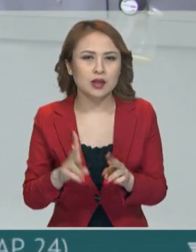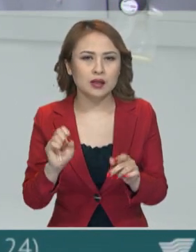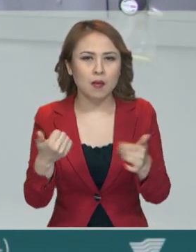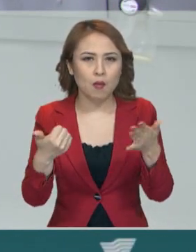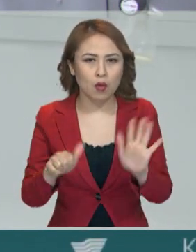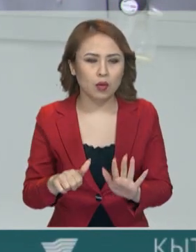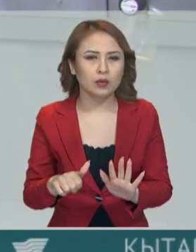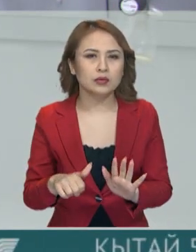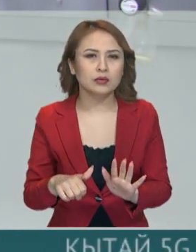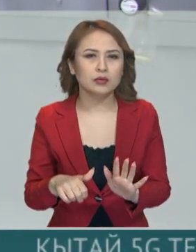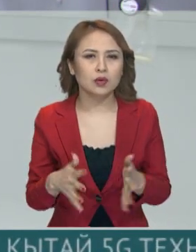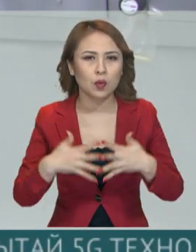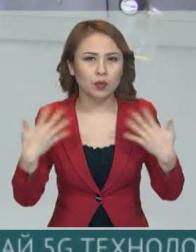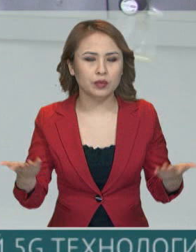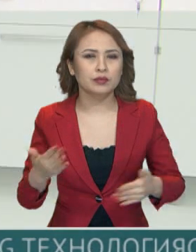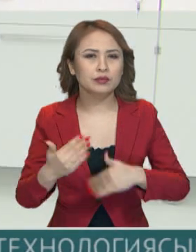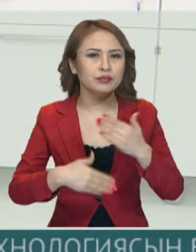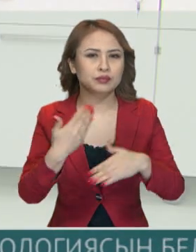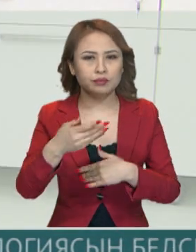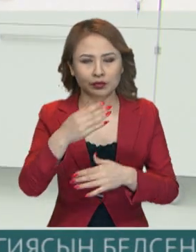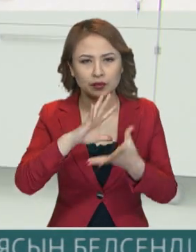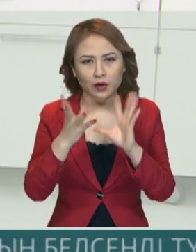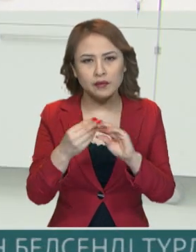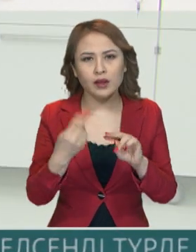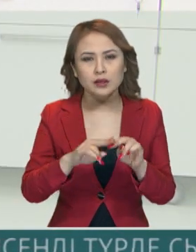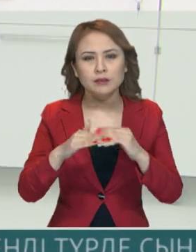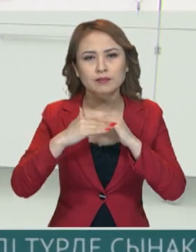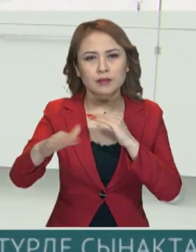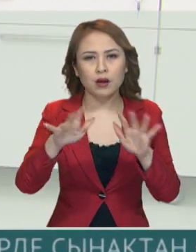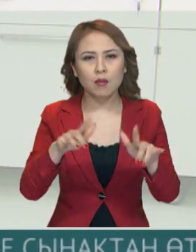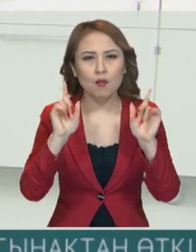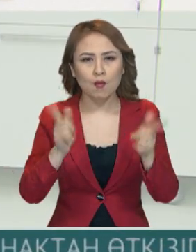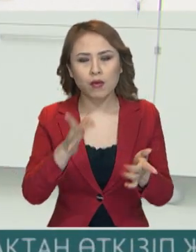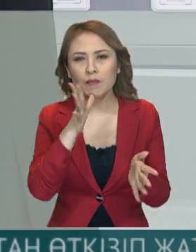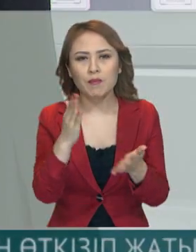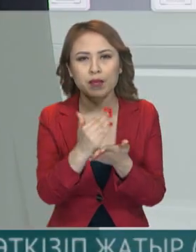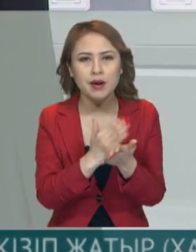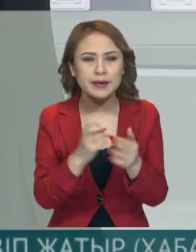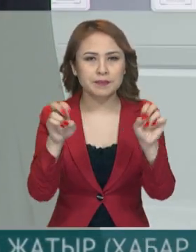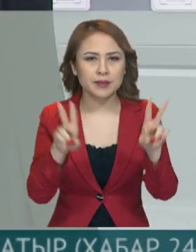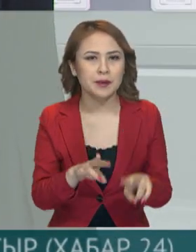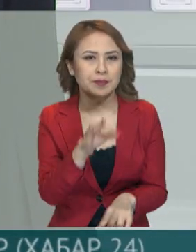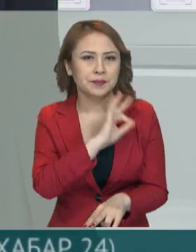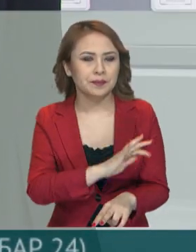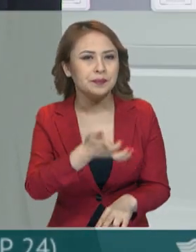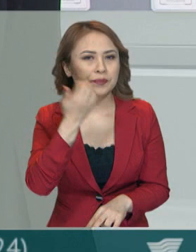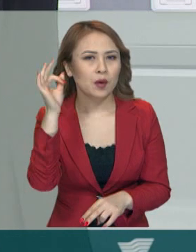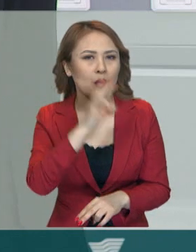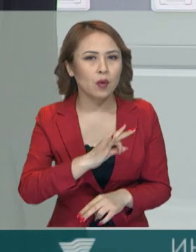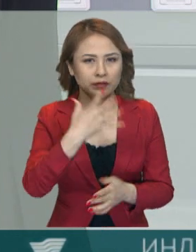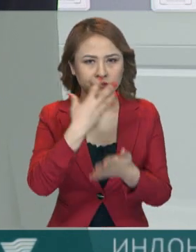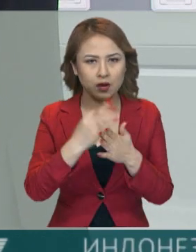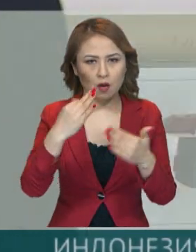ішінде көп бір үлкен дәрежеге жетті. Отандық компьютерлік бағдарламалар дайындаудың тағы бір пайдасы өзіміз жайлы